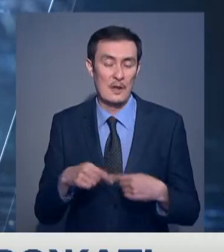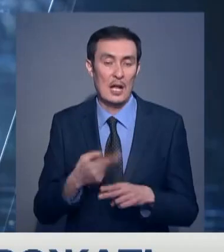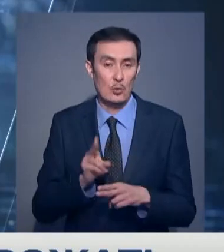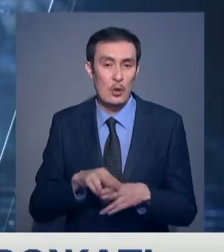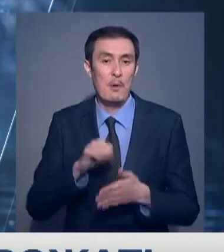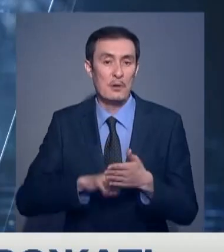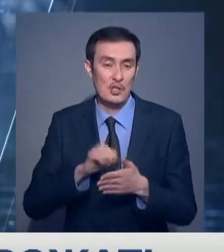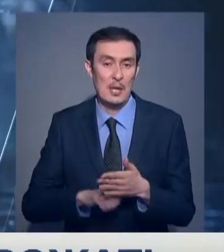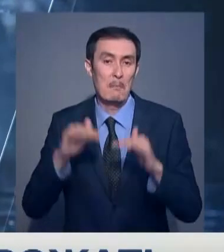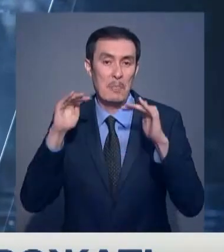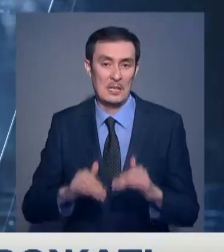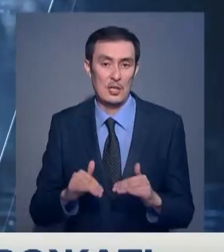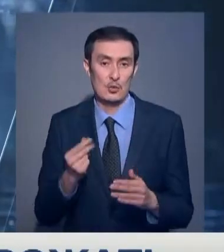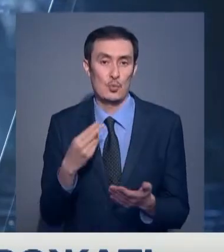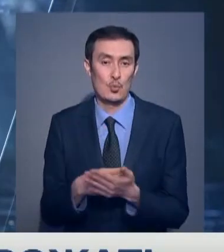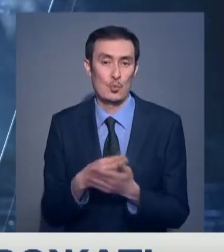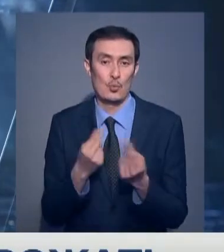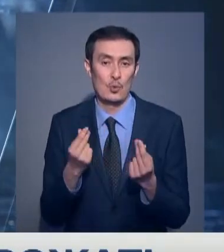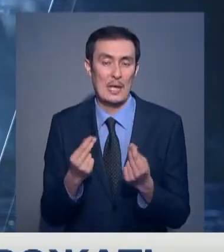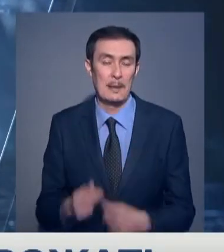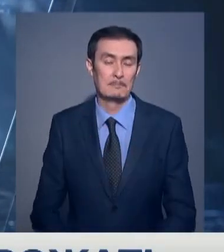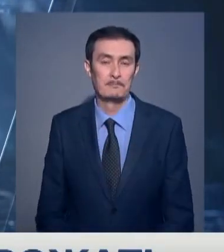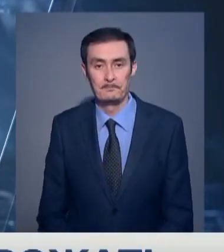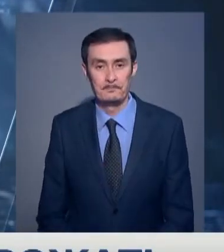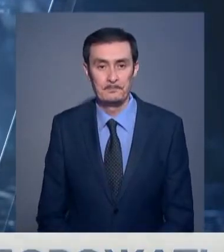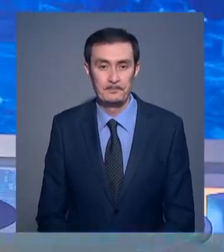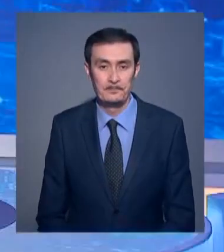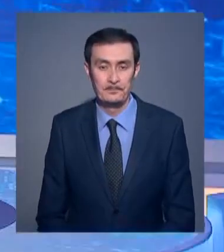из-за падения курса тенге.